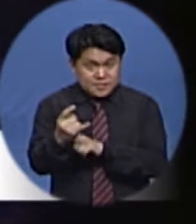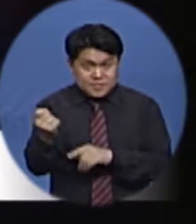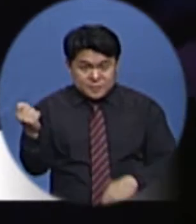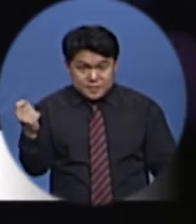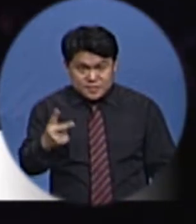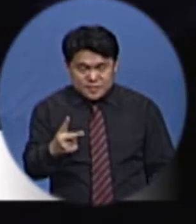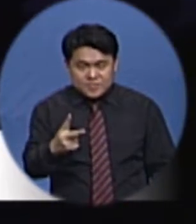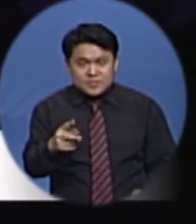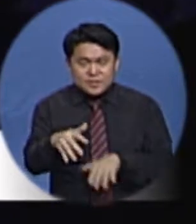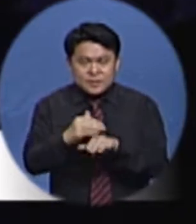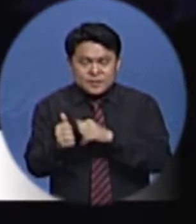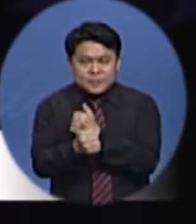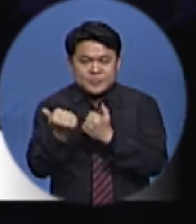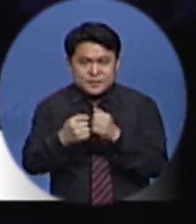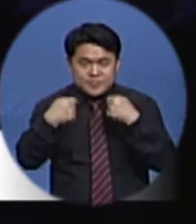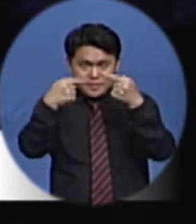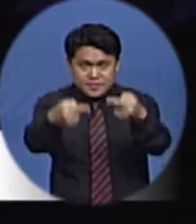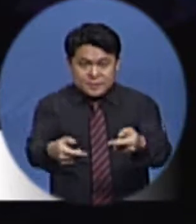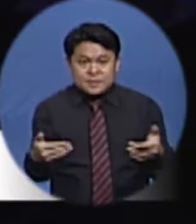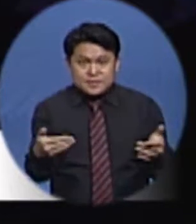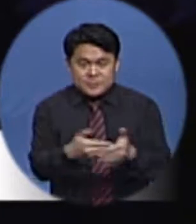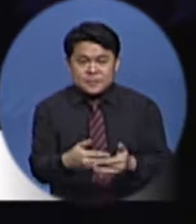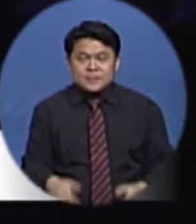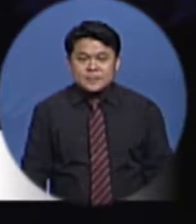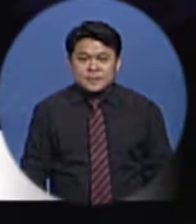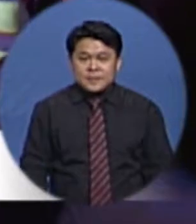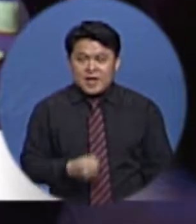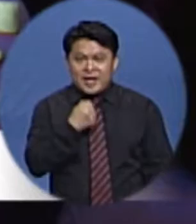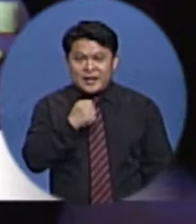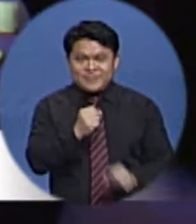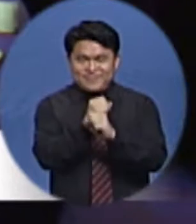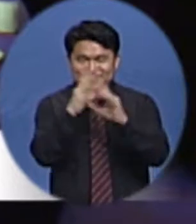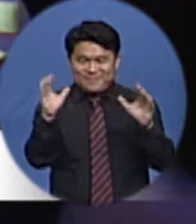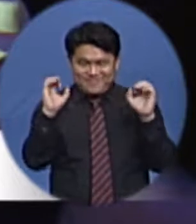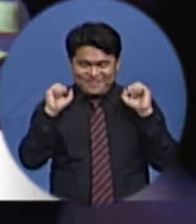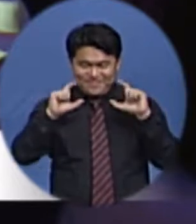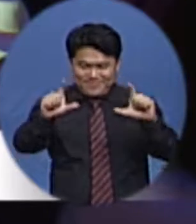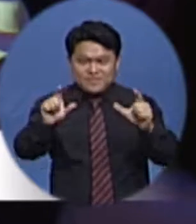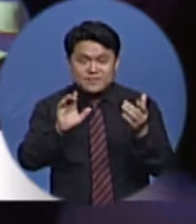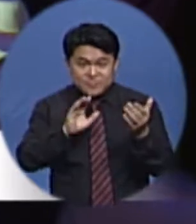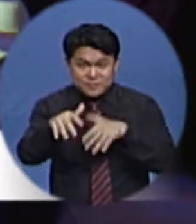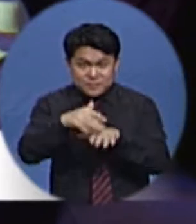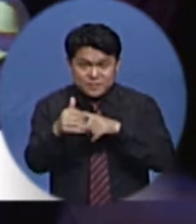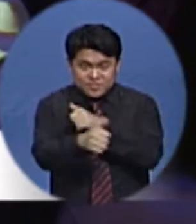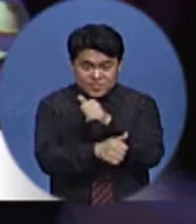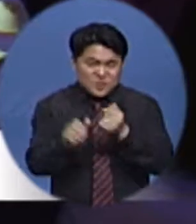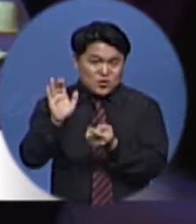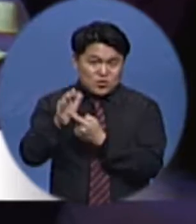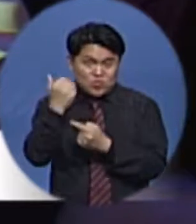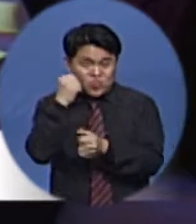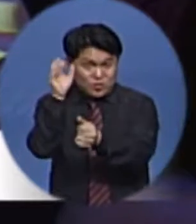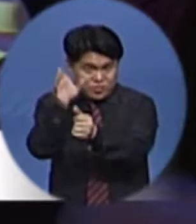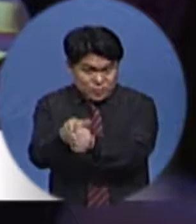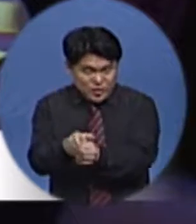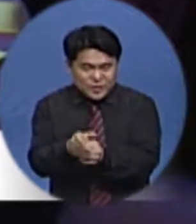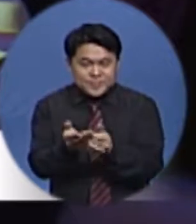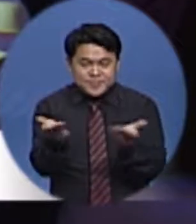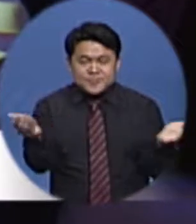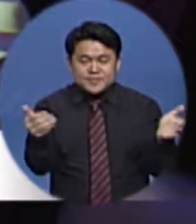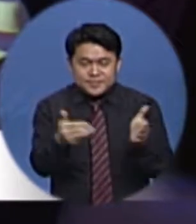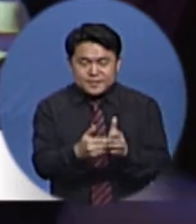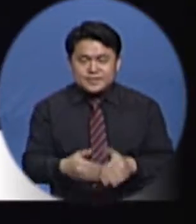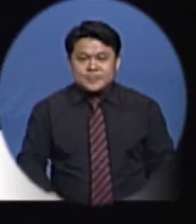홍희석 조직위원장 등이 참석한 가운데 사회자의 개식 선언과 함께 조직위원회와 홍보대사 위촉장이